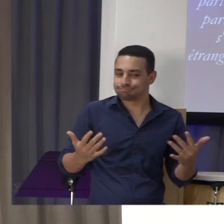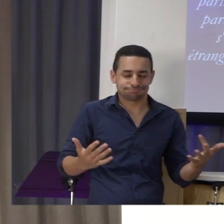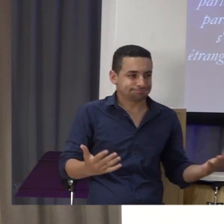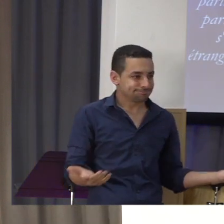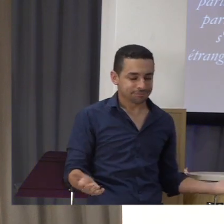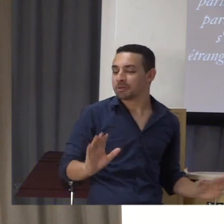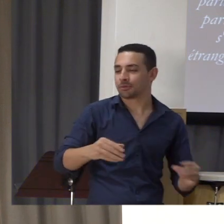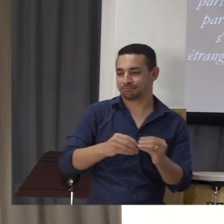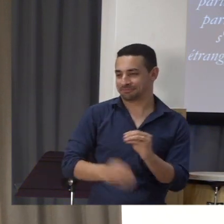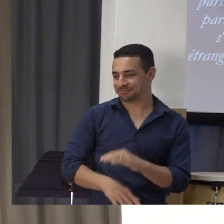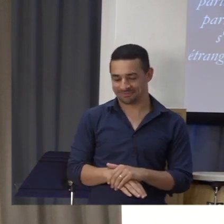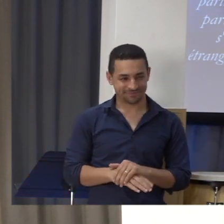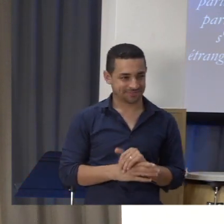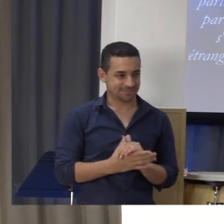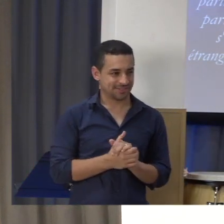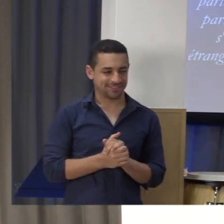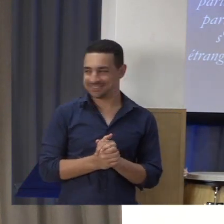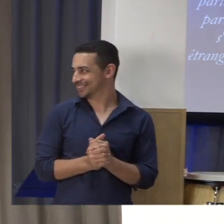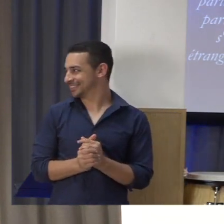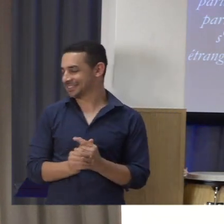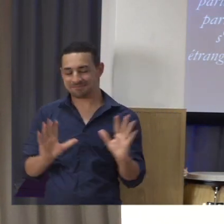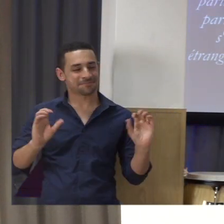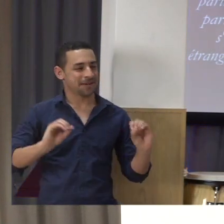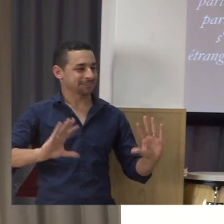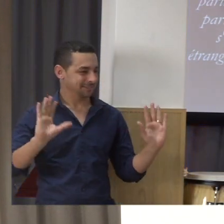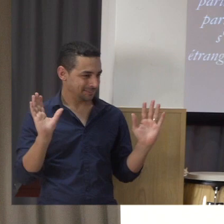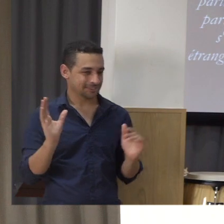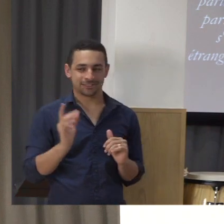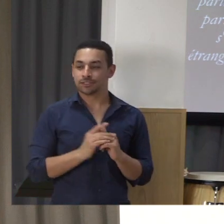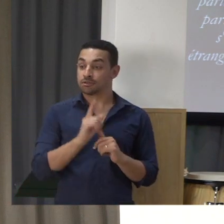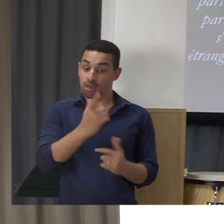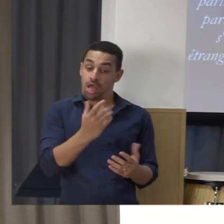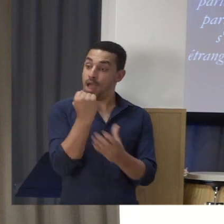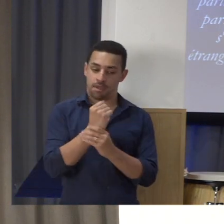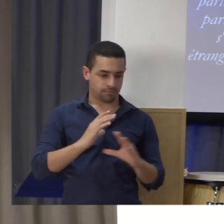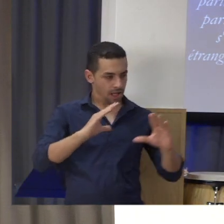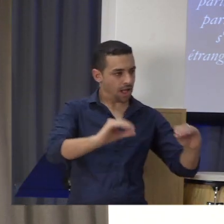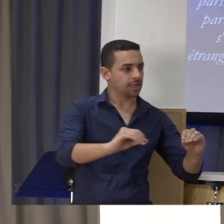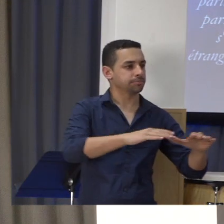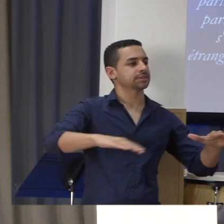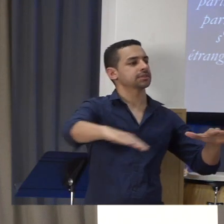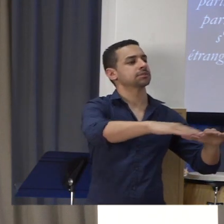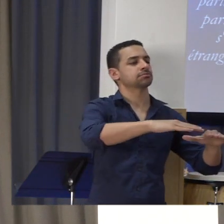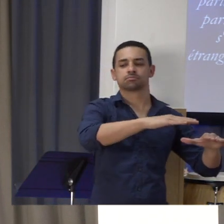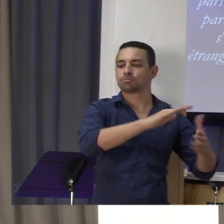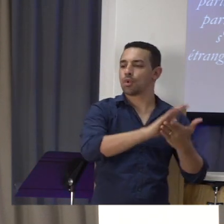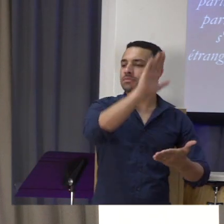Mais bon, il vient s'établir dans la terre promise, par la